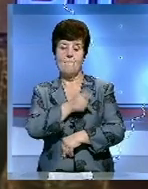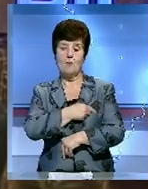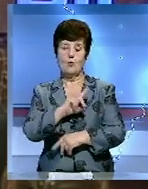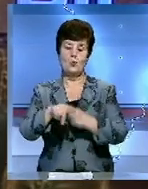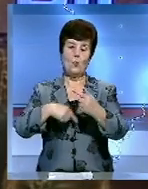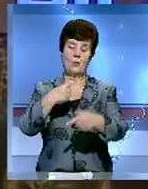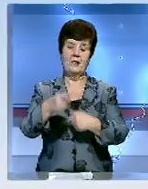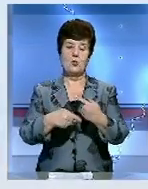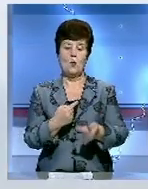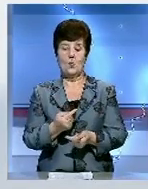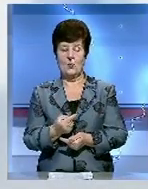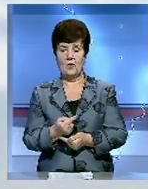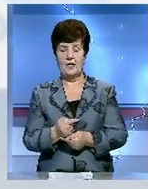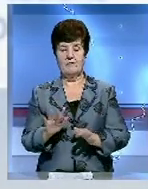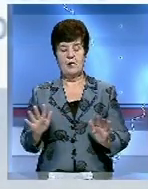premiant.